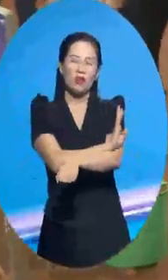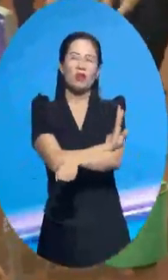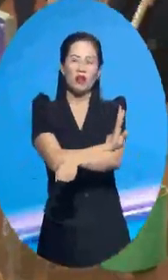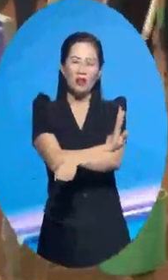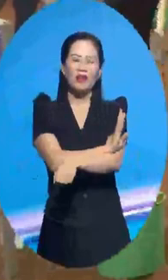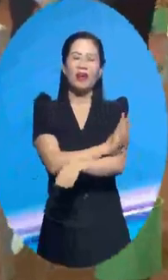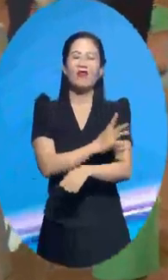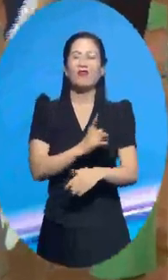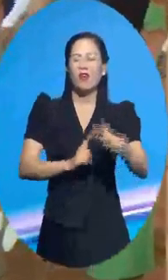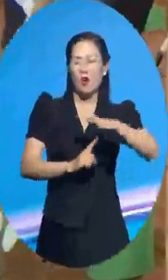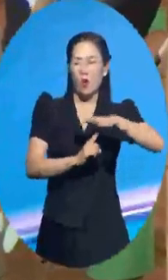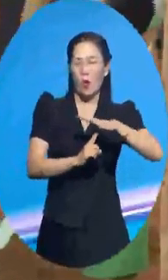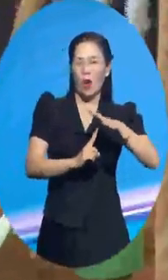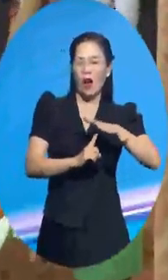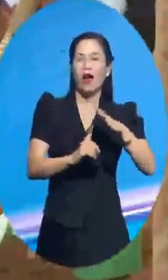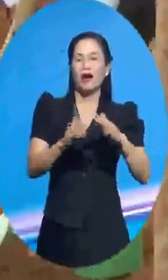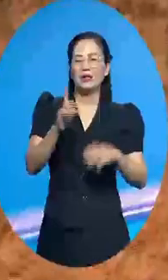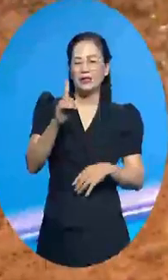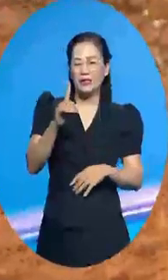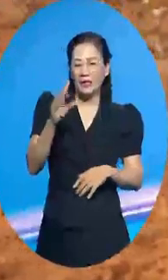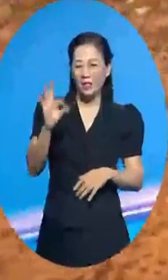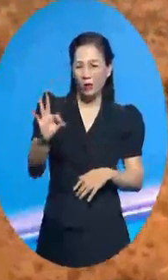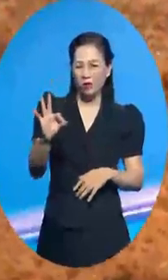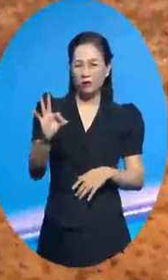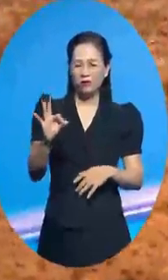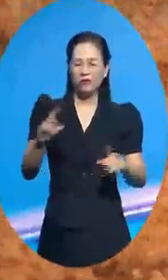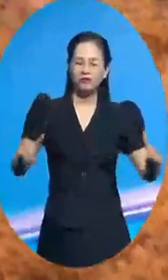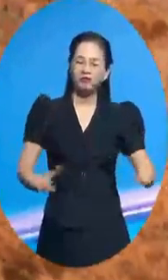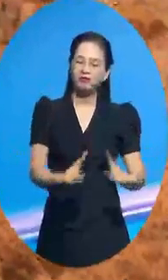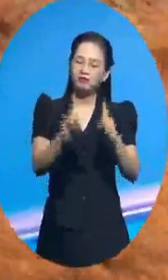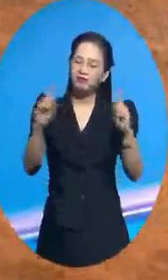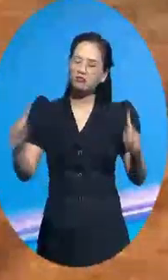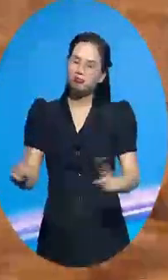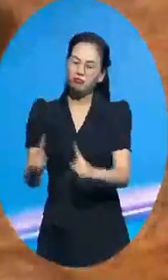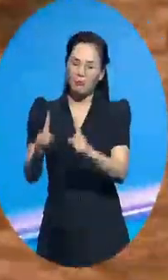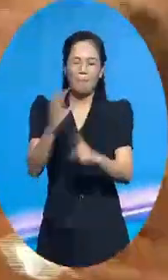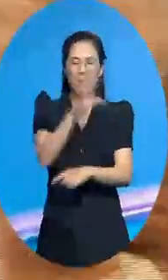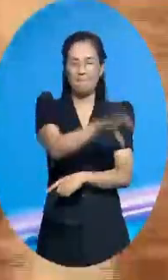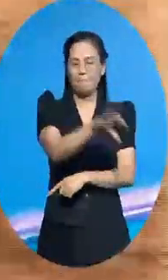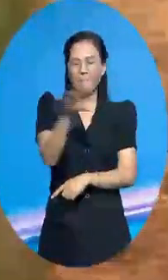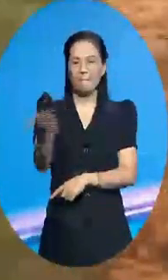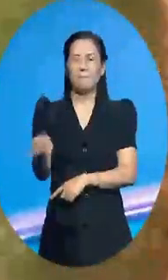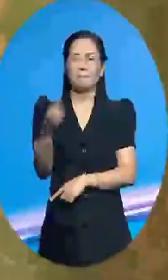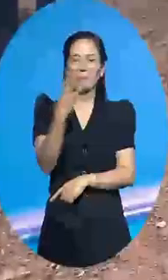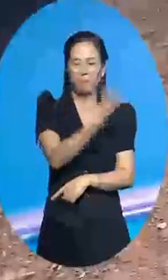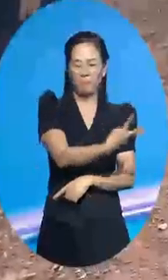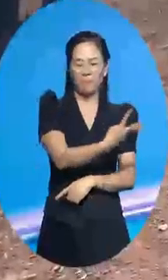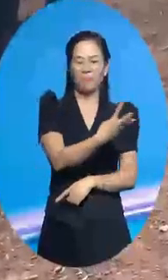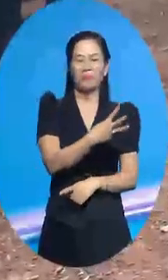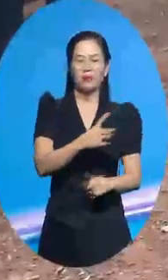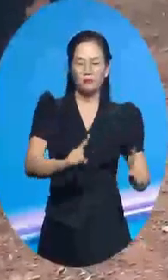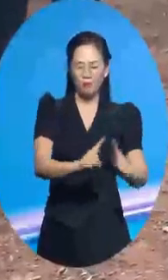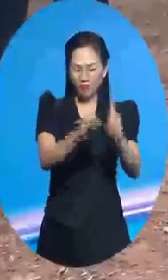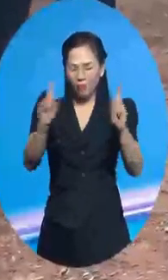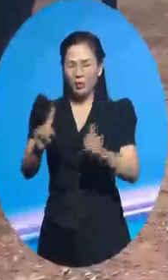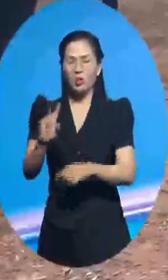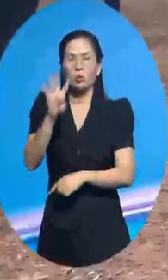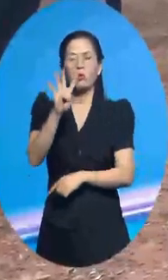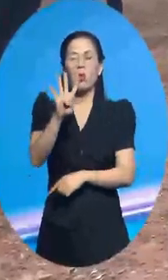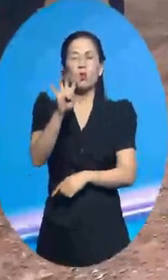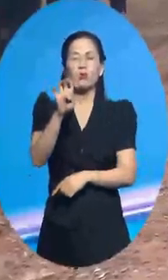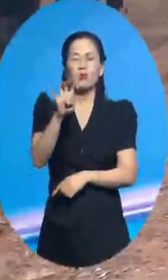tại 3 khu vực quy hoạch, gồm khu vườn cây hữu nghị, khu vườn hoa nhiệt đới, khu bảo tàng lịch sử tự nhiên với quy mô gần 40